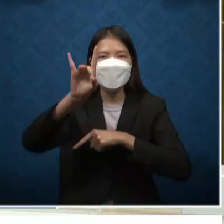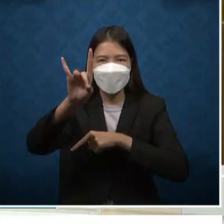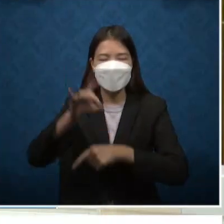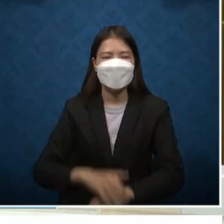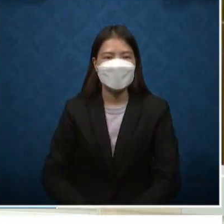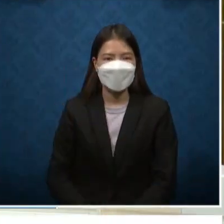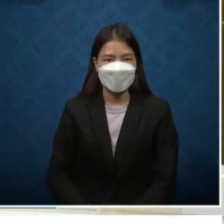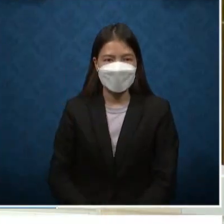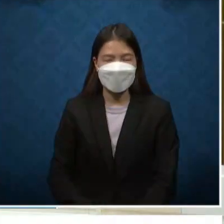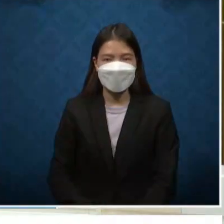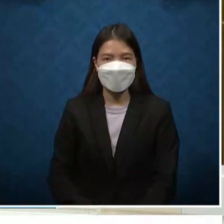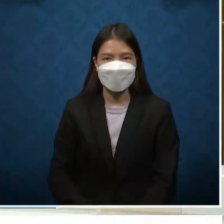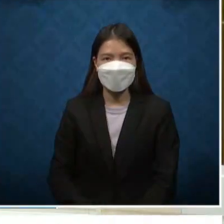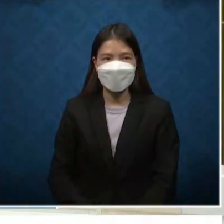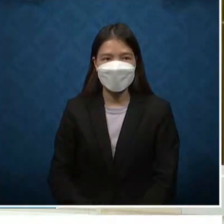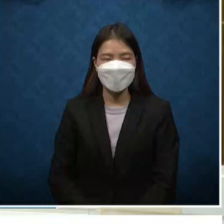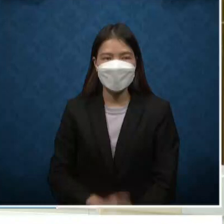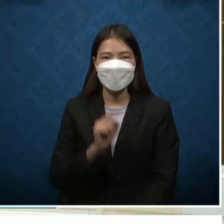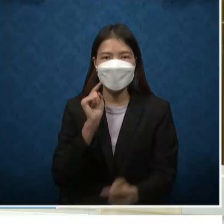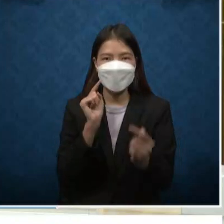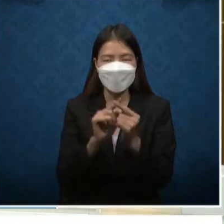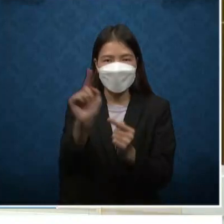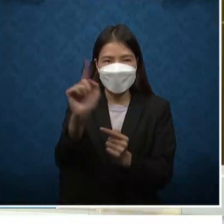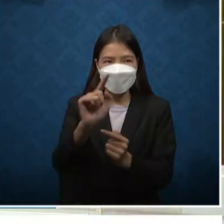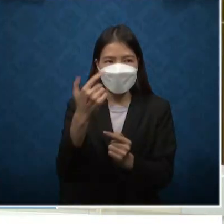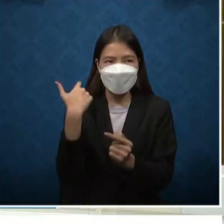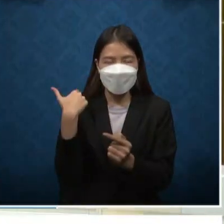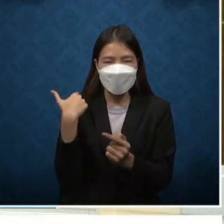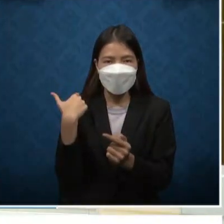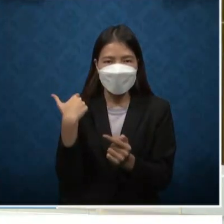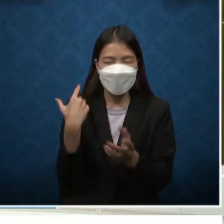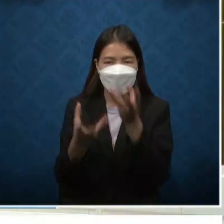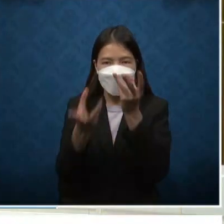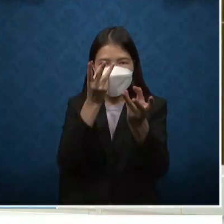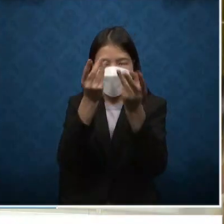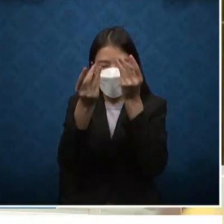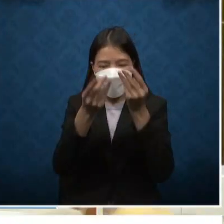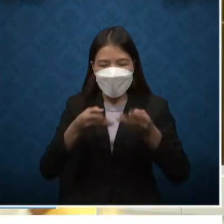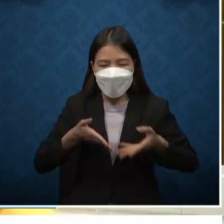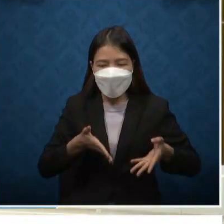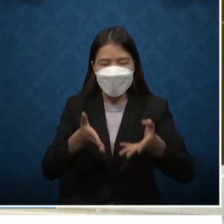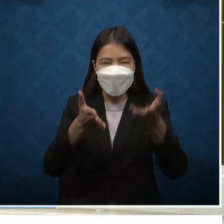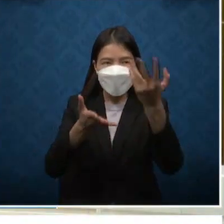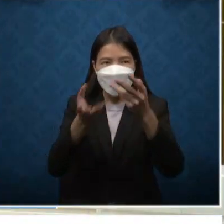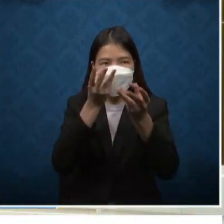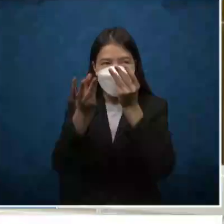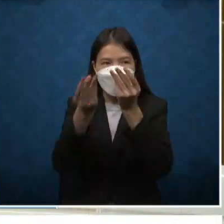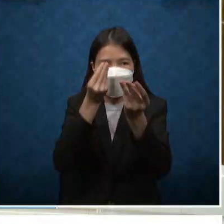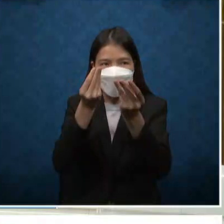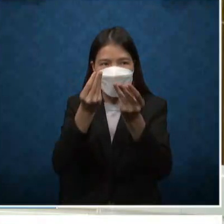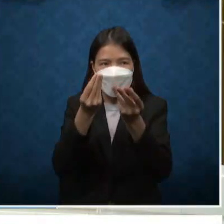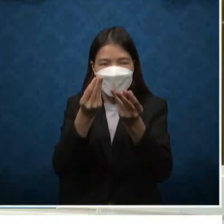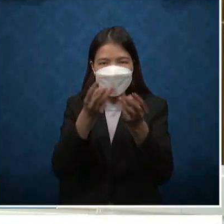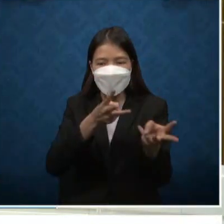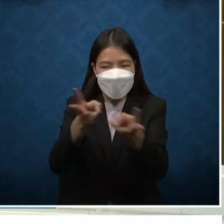บสำหบความเป็มาของการพนาศึกษา เรื่องแนวทางกกับเพื่อนศูยสสงเสรมพัฒนาประชาธิปั